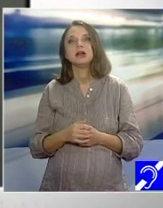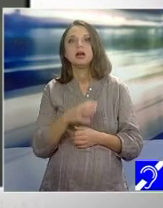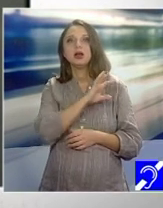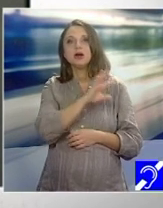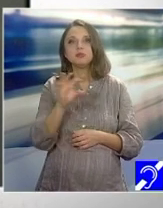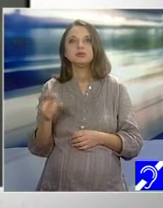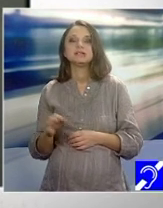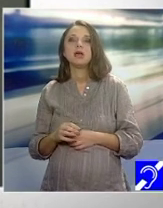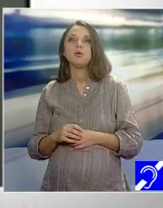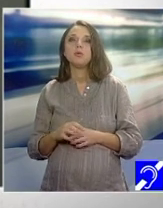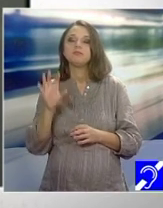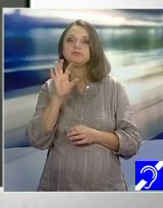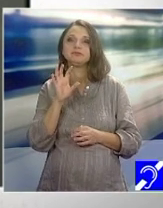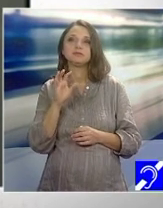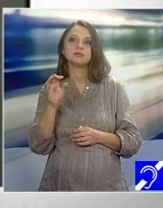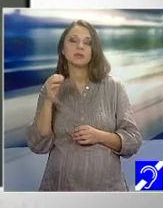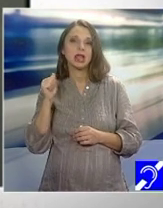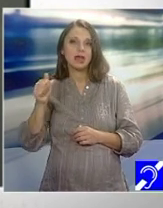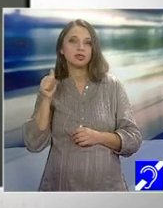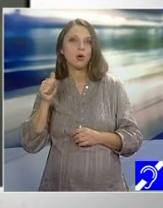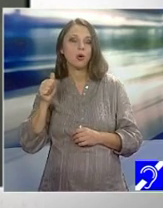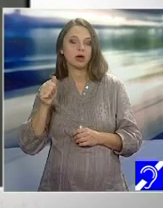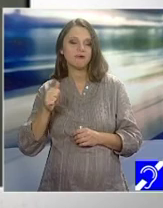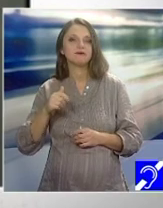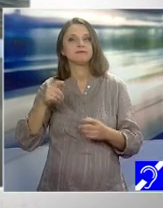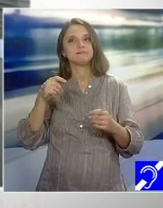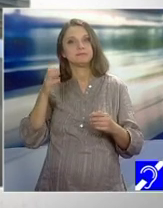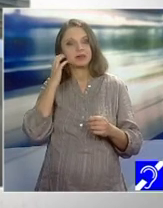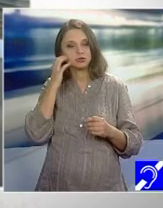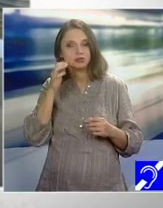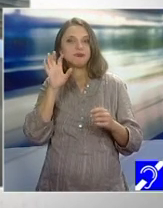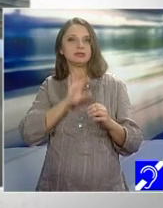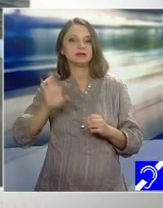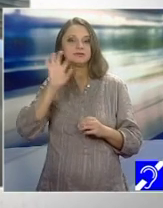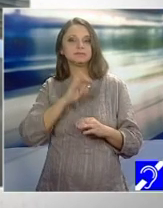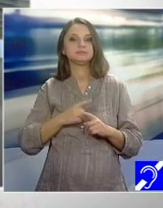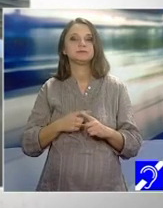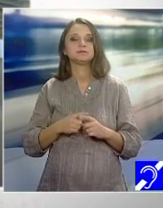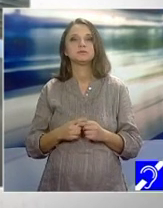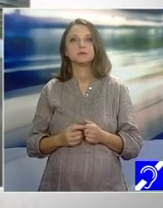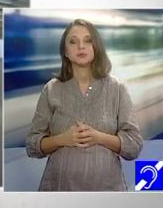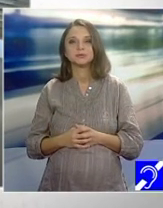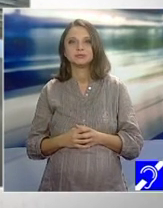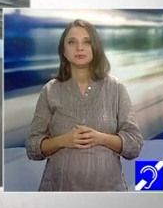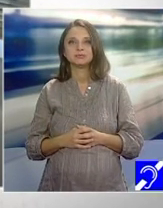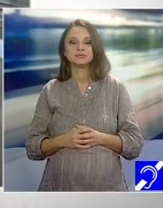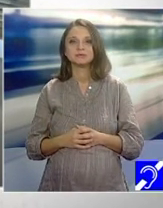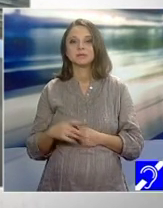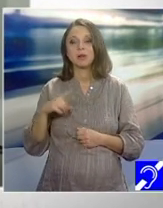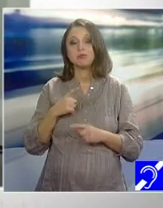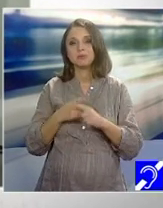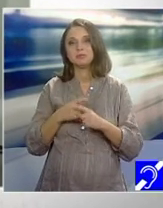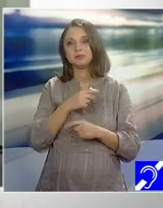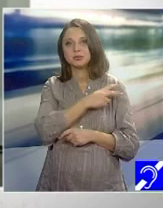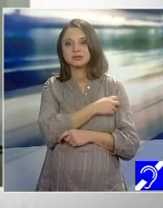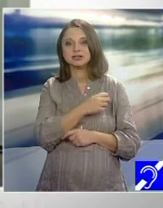Transilvaniei și Asociația Nevăzătorilor din România. Iată patru parteneri de forță, să spunem așa. Liceul special pentru deficienți de